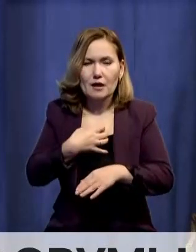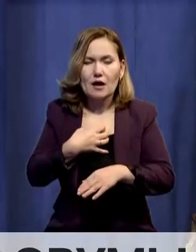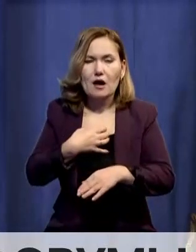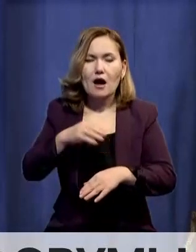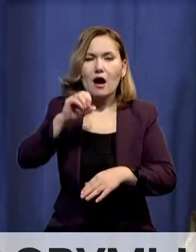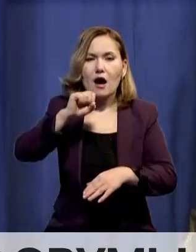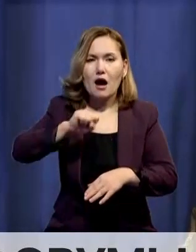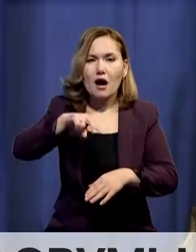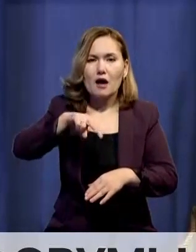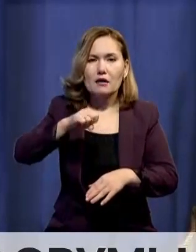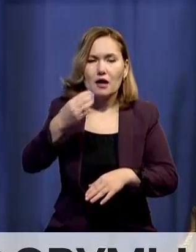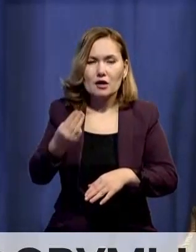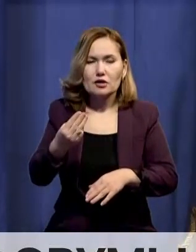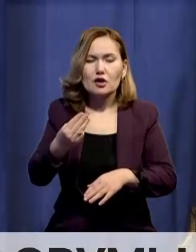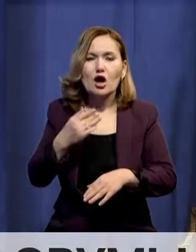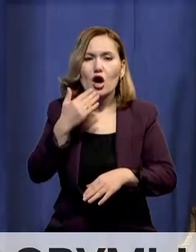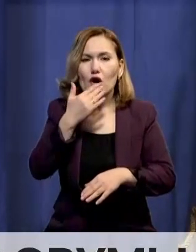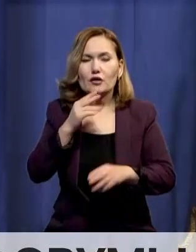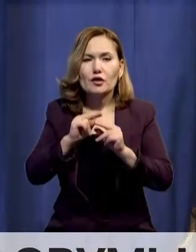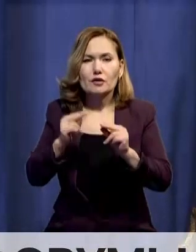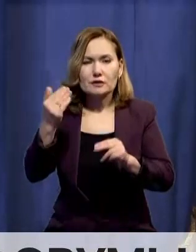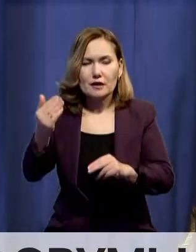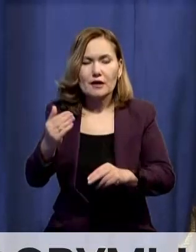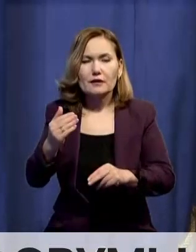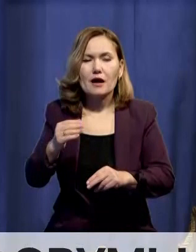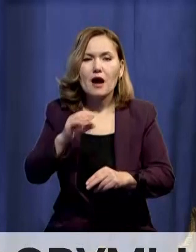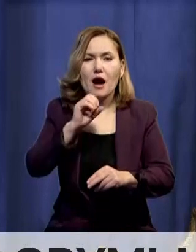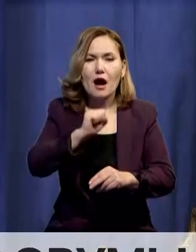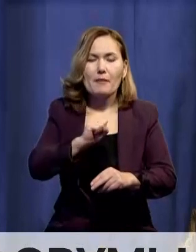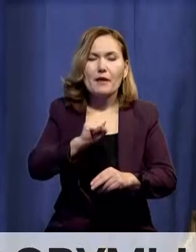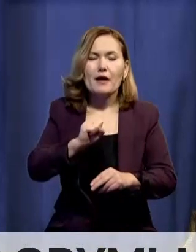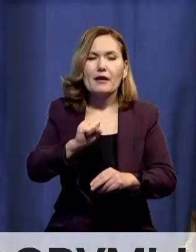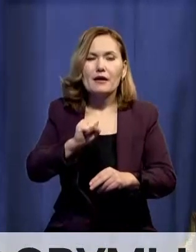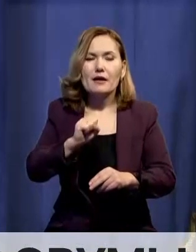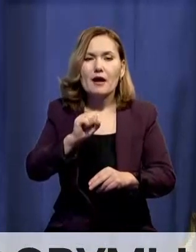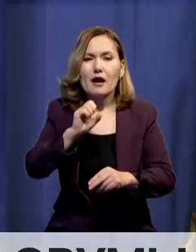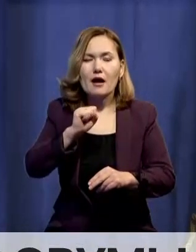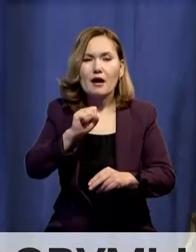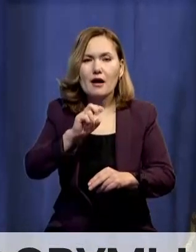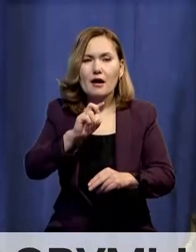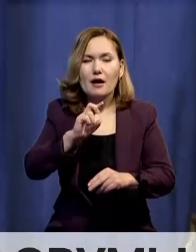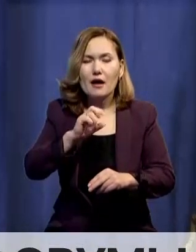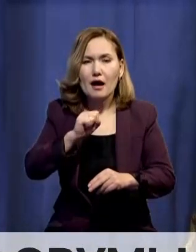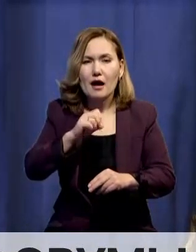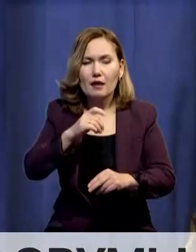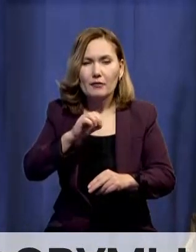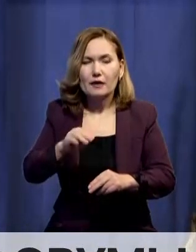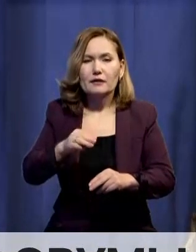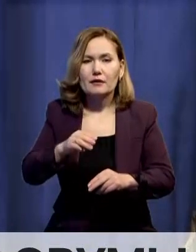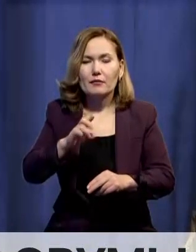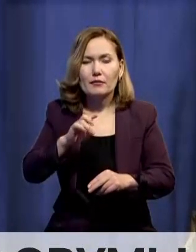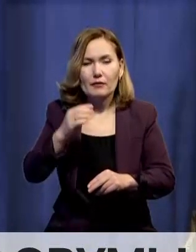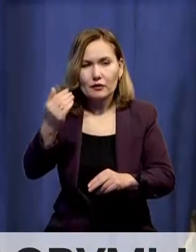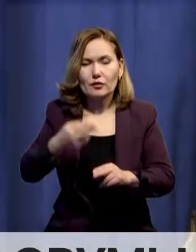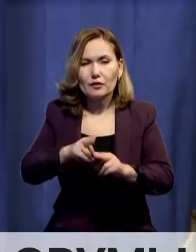Алаш арысы ұлт ұстазы Ахмет Байтұрсынұлының газет халықтың көзі, құлағы һәм тілі